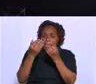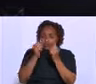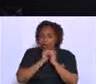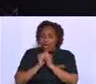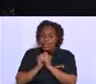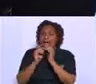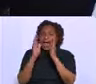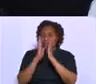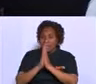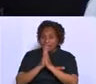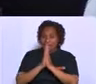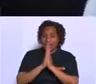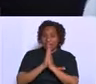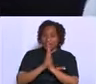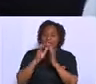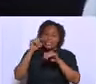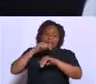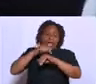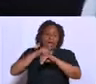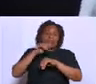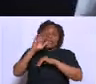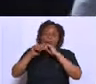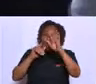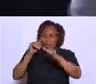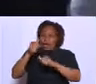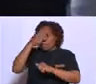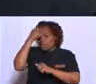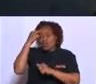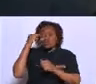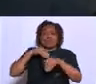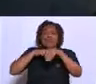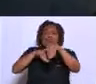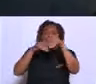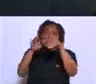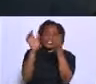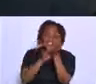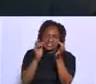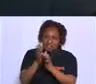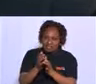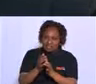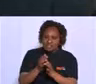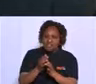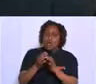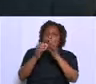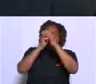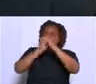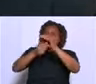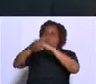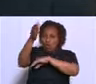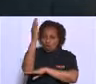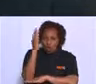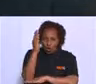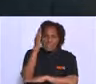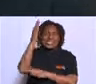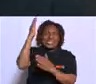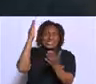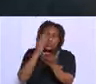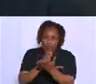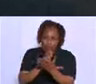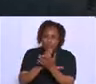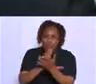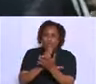watu hawa. Ni wakati ambapo wanaitwa kwa ajili ya kumfuata Yesu, kwa ajili ya kumwabudu Mungu kweli